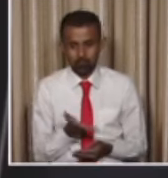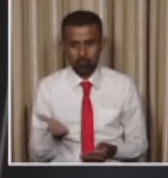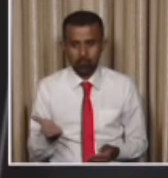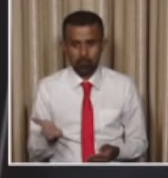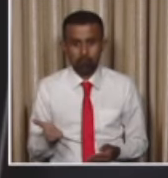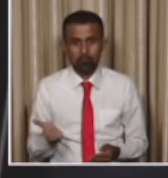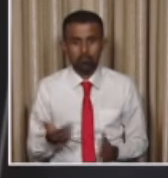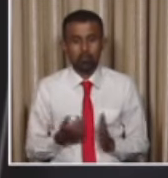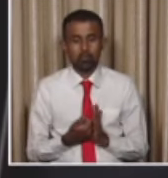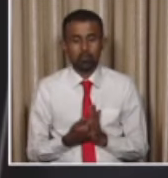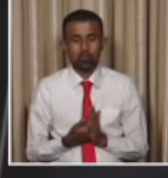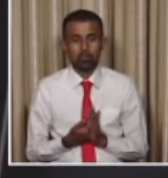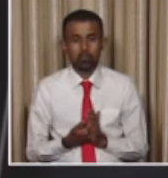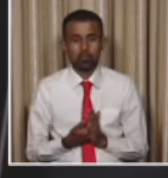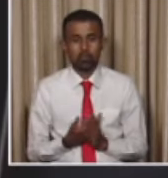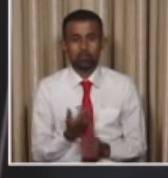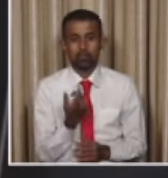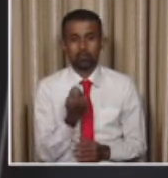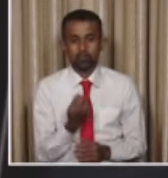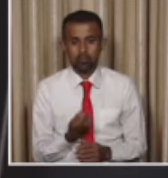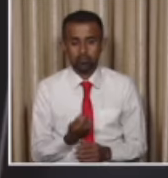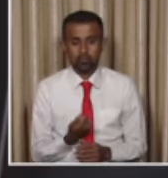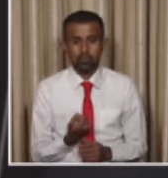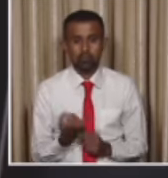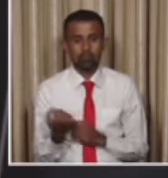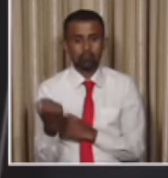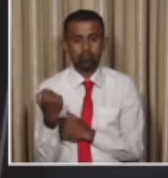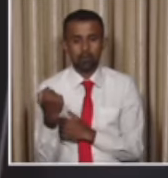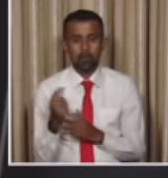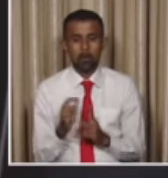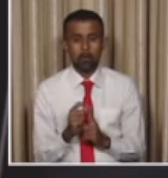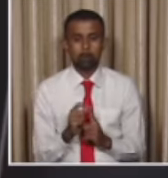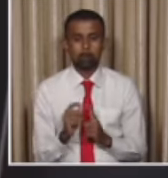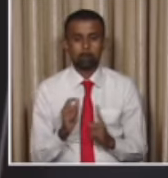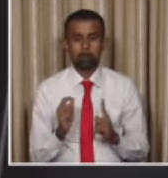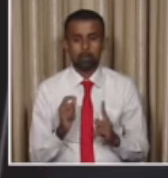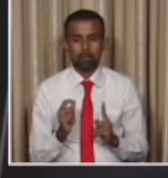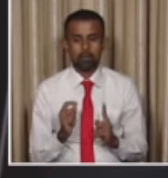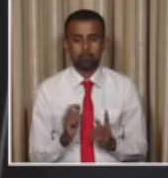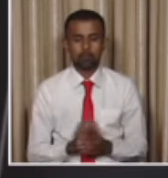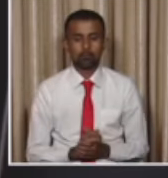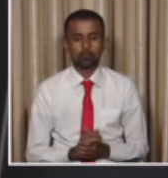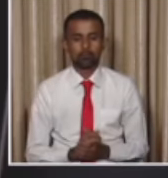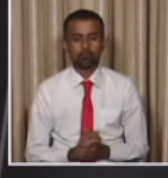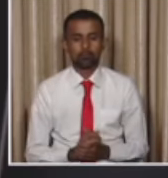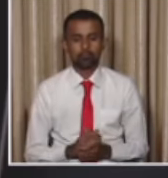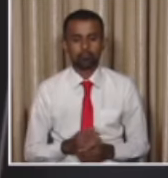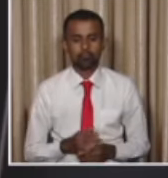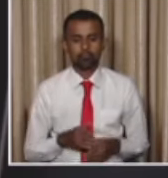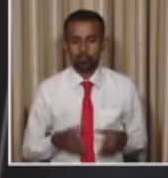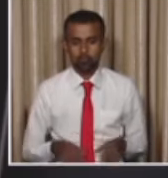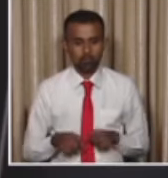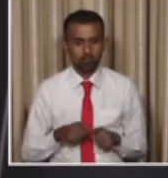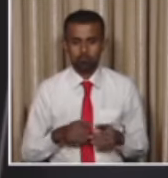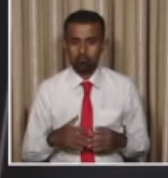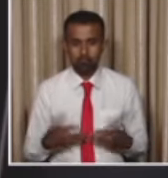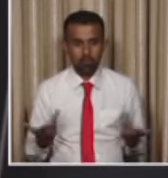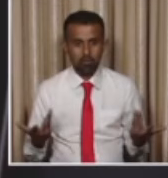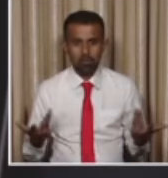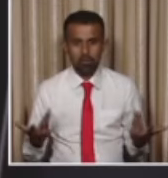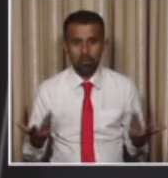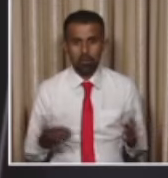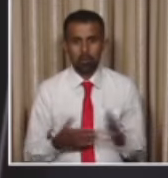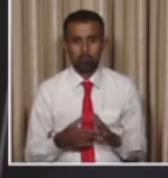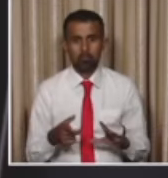මේ උත්තරීතර ආයතනයේ මුදල් පිළිබඳ පූර්ණ බලය තියෙන්නේ පාර්ලිමේන්තුවට. මේක එහෙම නොවෙයිනම් මම දැක්කා මේ